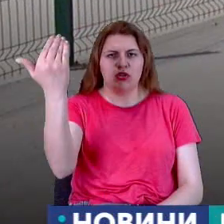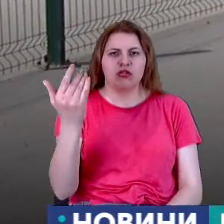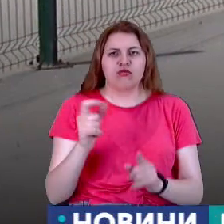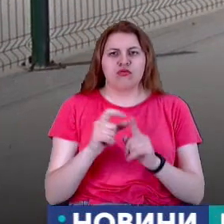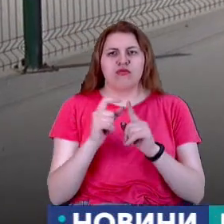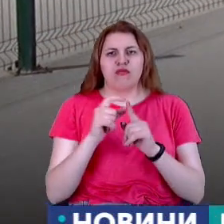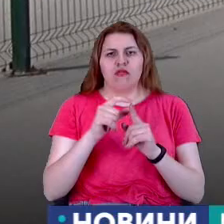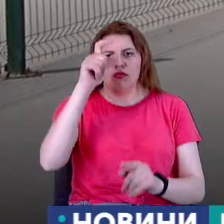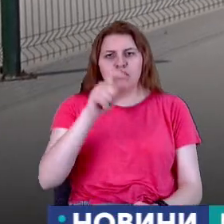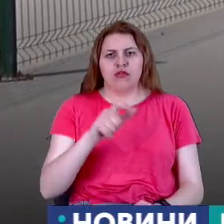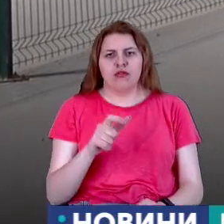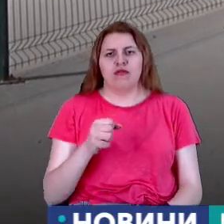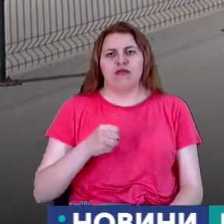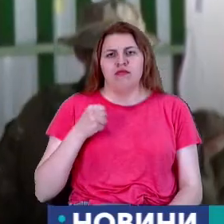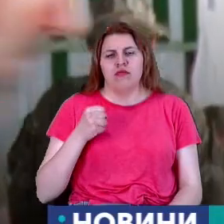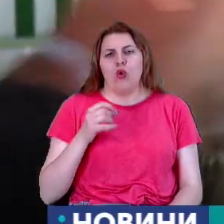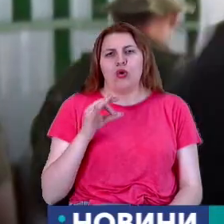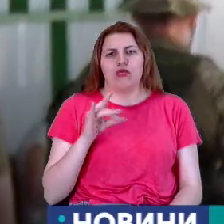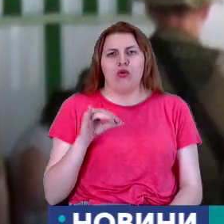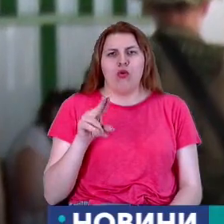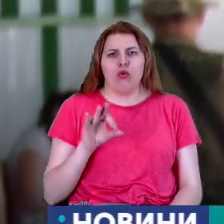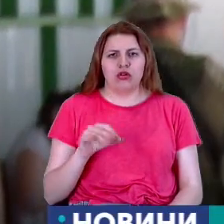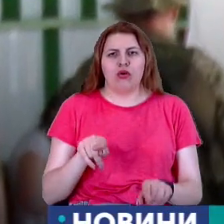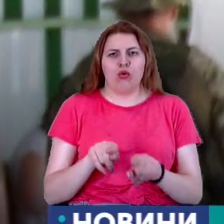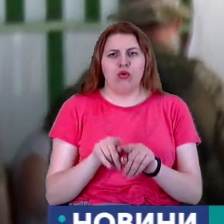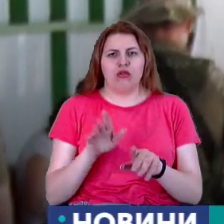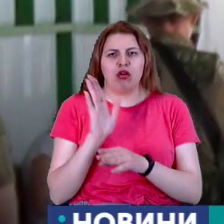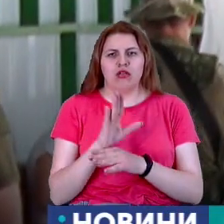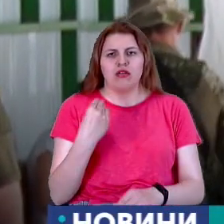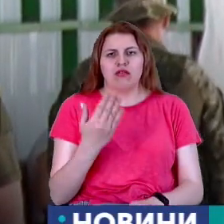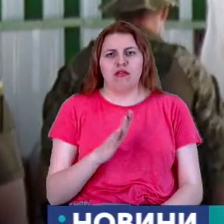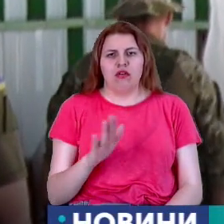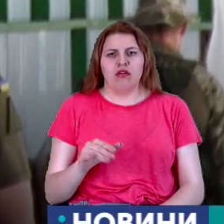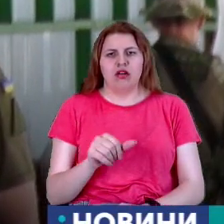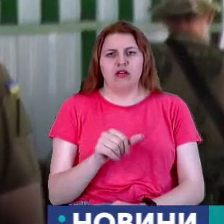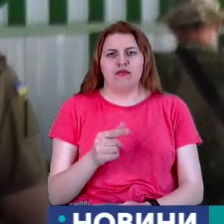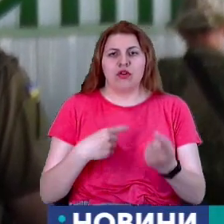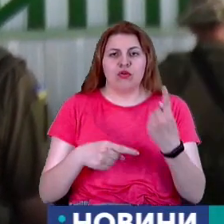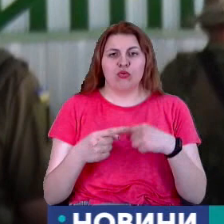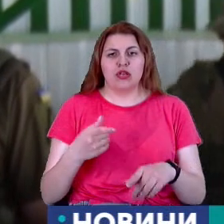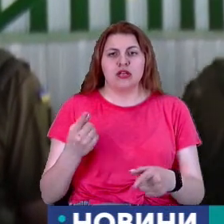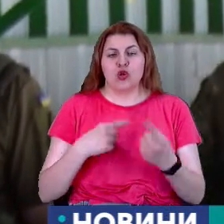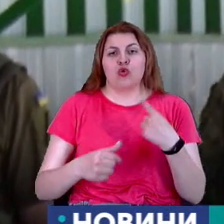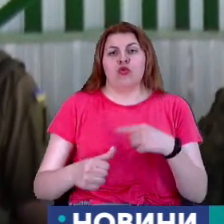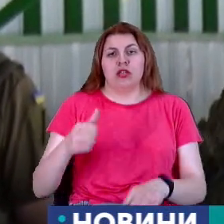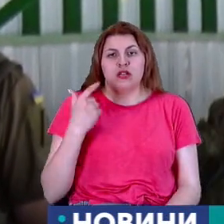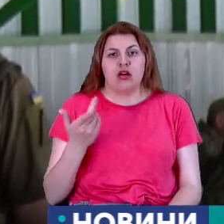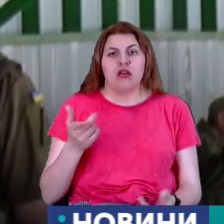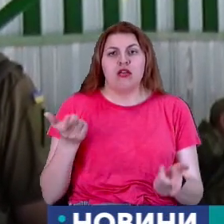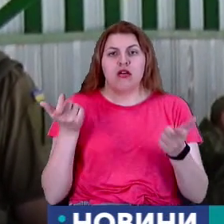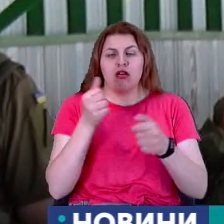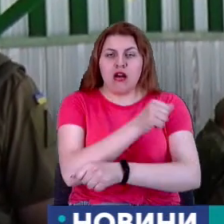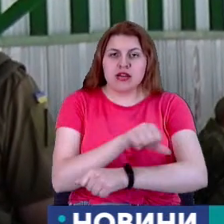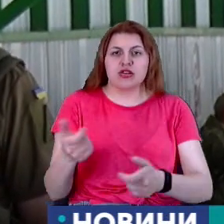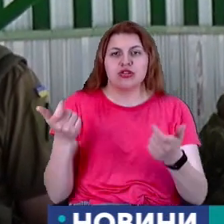ОРДЛО такого наказу не давали. Вернули назад. Границя закрита на карантин. Розпорядження МІДа